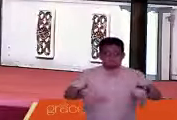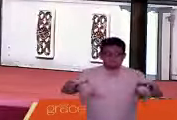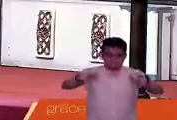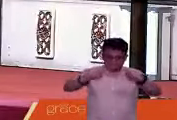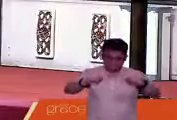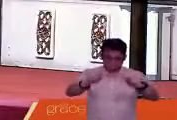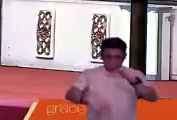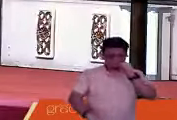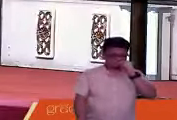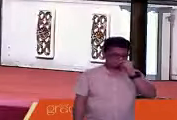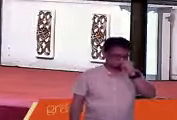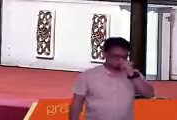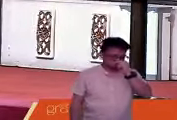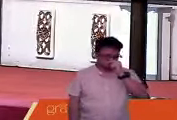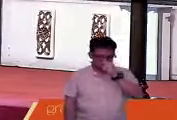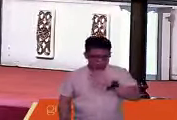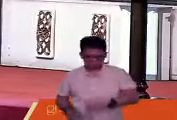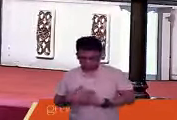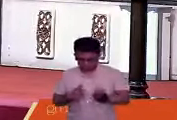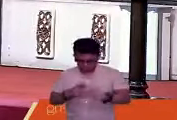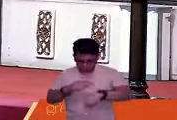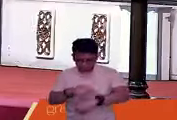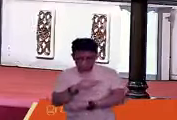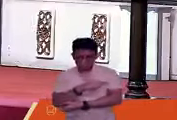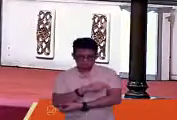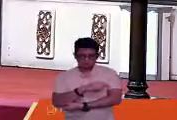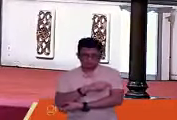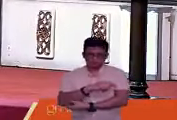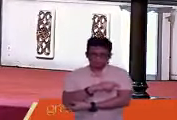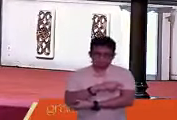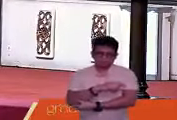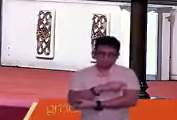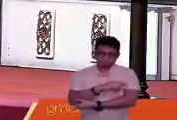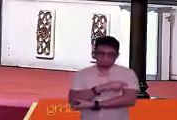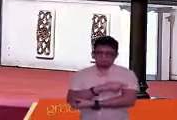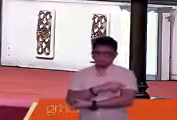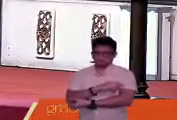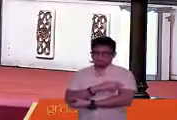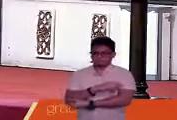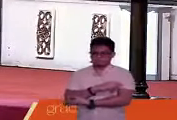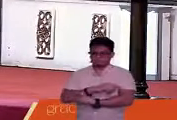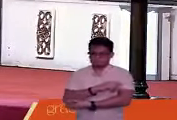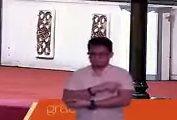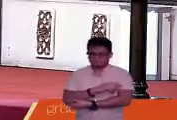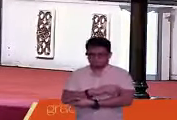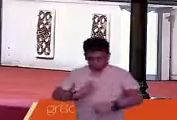Usay, magsubra ta. Mauna, so how will we do this?